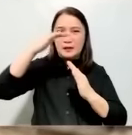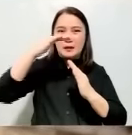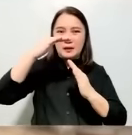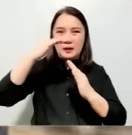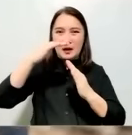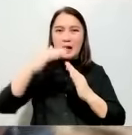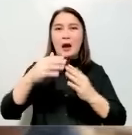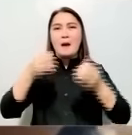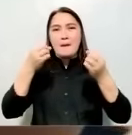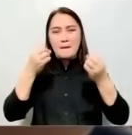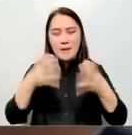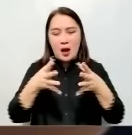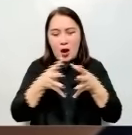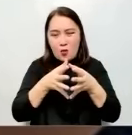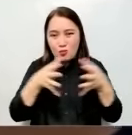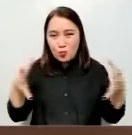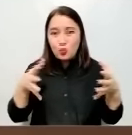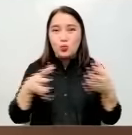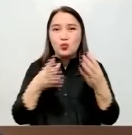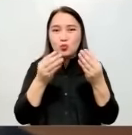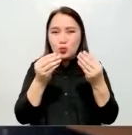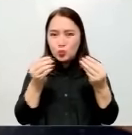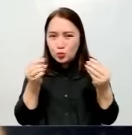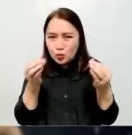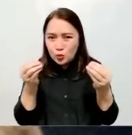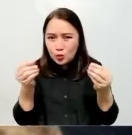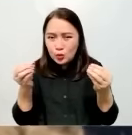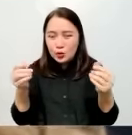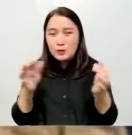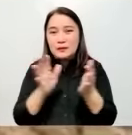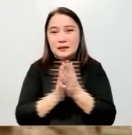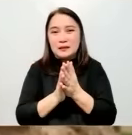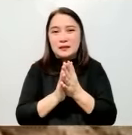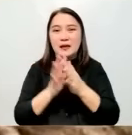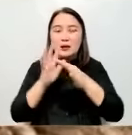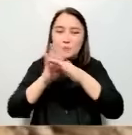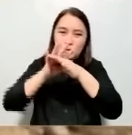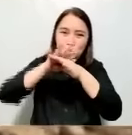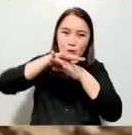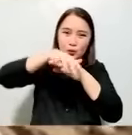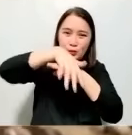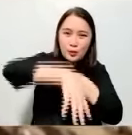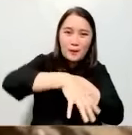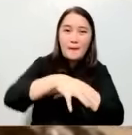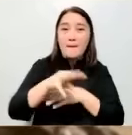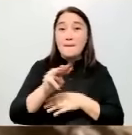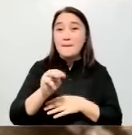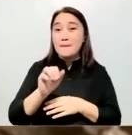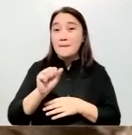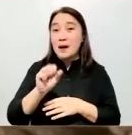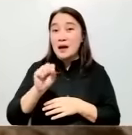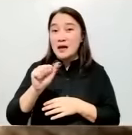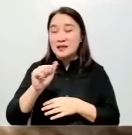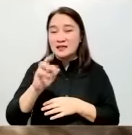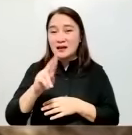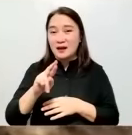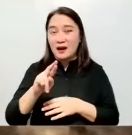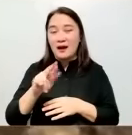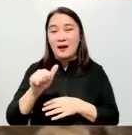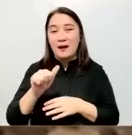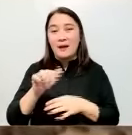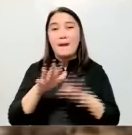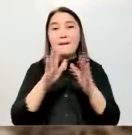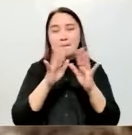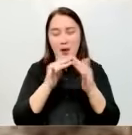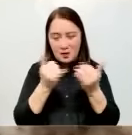bato, at bahagi ng puno na tumabon sa ilang mga bahay at daanan rito sa Barangay Masara. Sa lawak ng impact, posibleng kulang daw ang 1 buwan